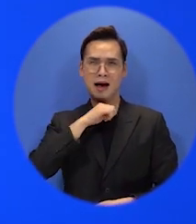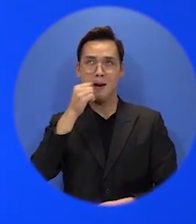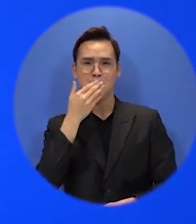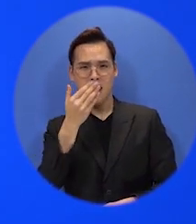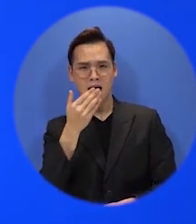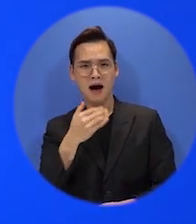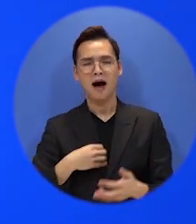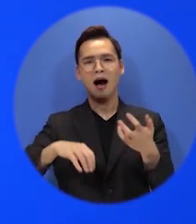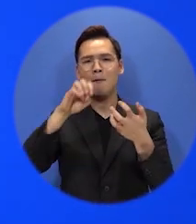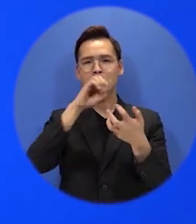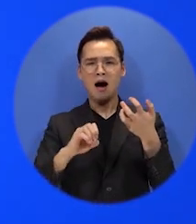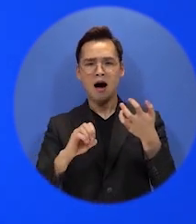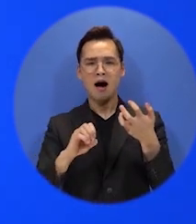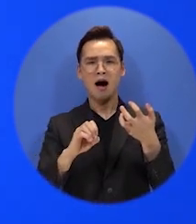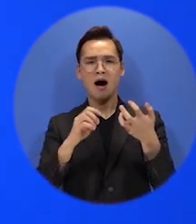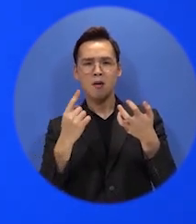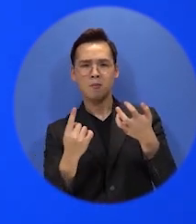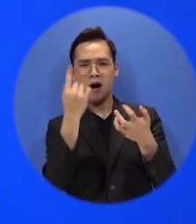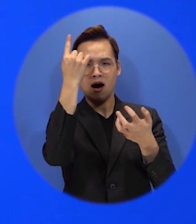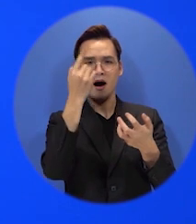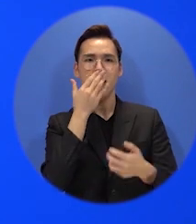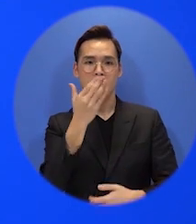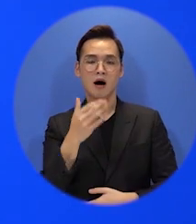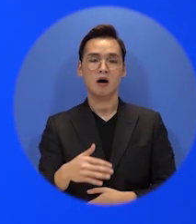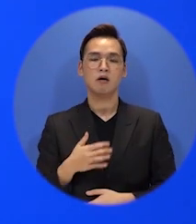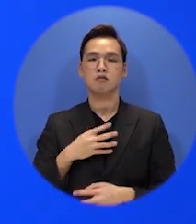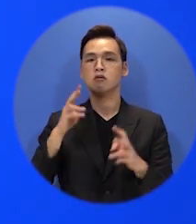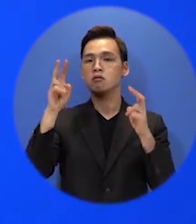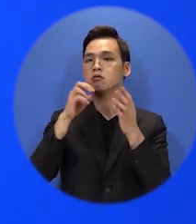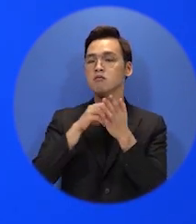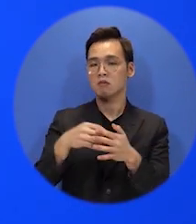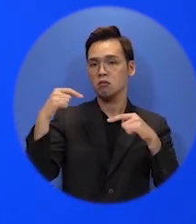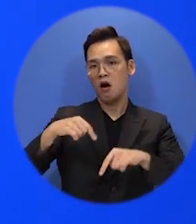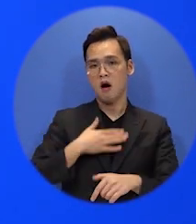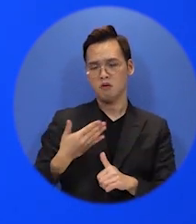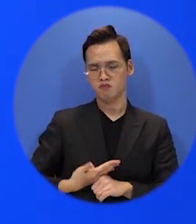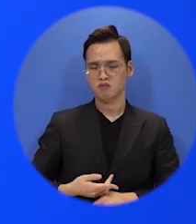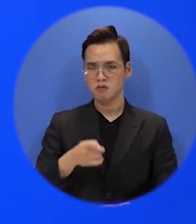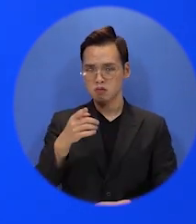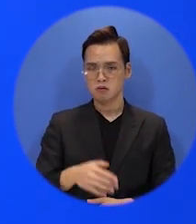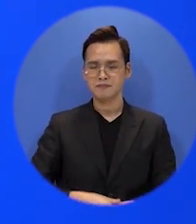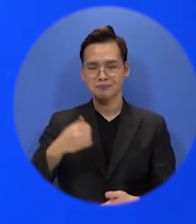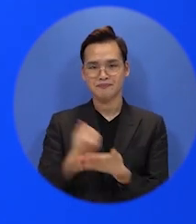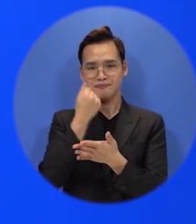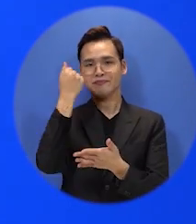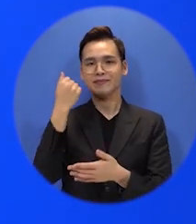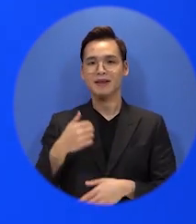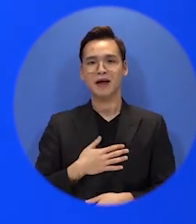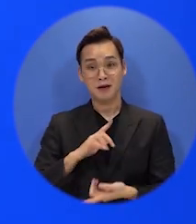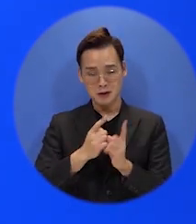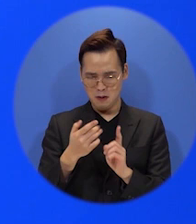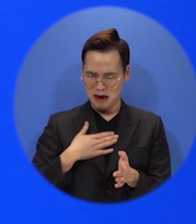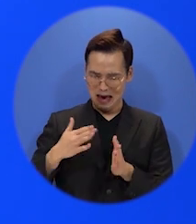합격 가능성이 80% 이상 올라간다고 장담합니다. 제 취업 면접도 좀 알려주시지 그랬어요? 아쉽네요. 그때는 우리가